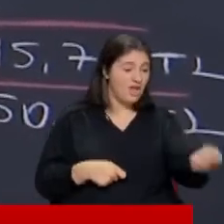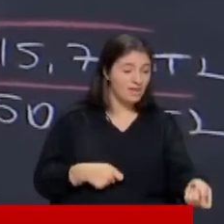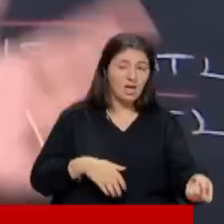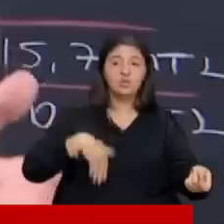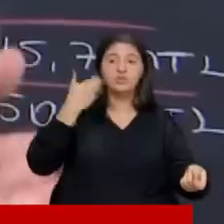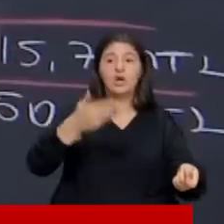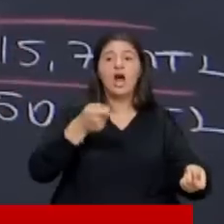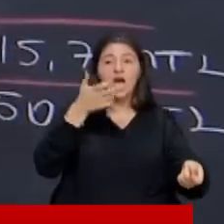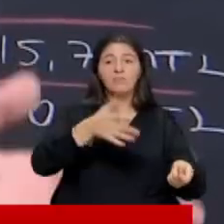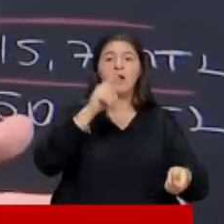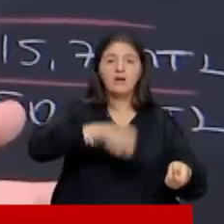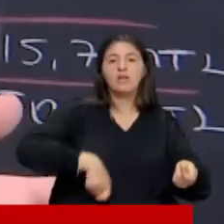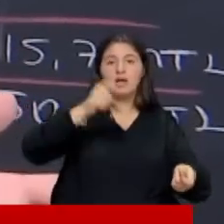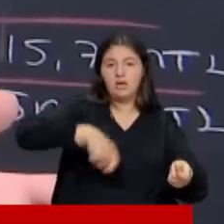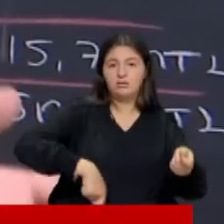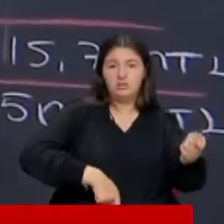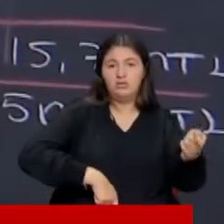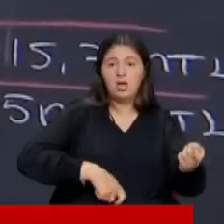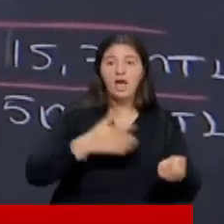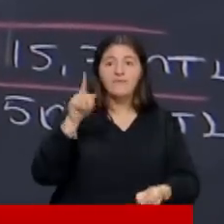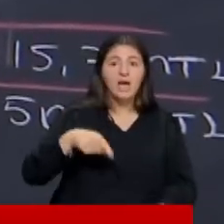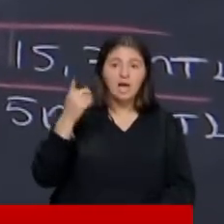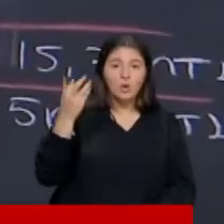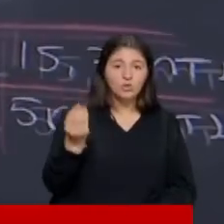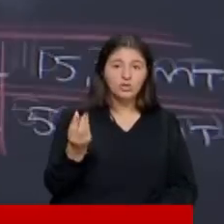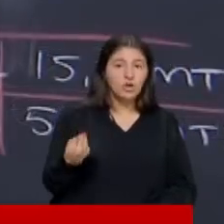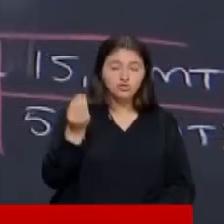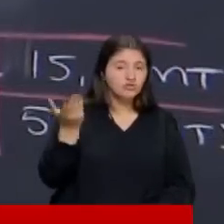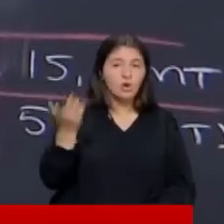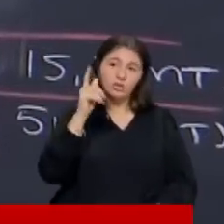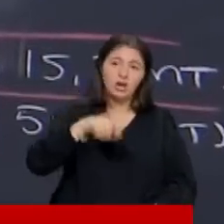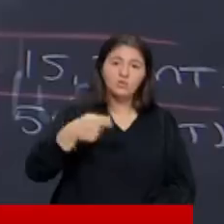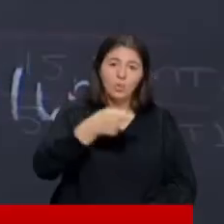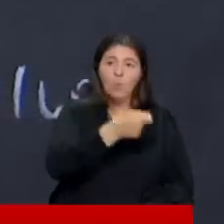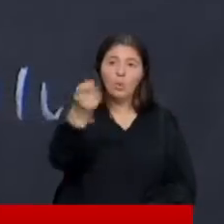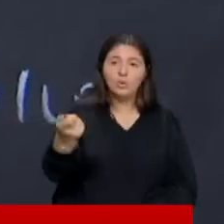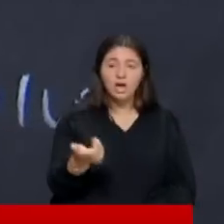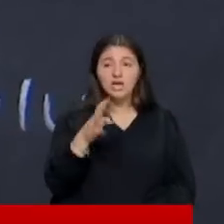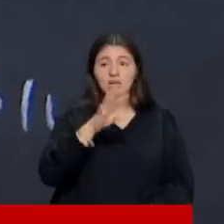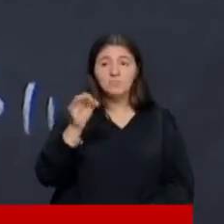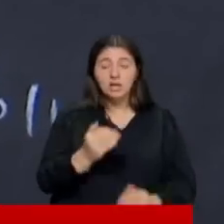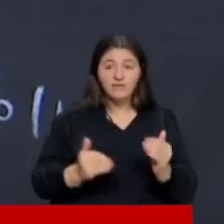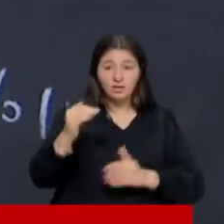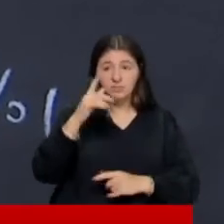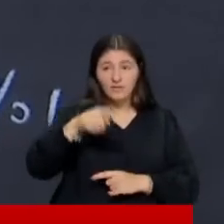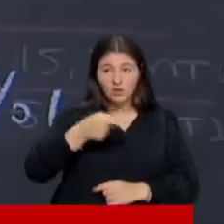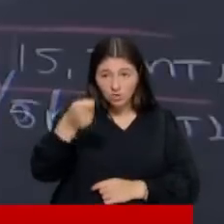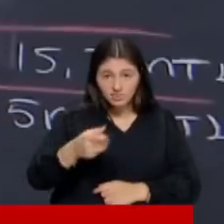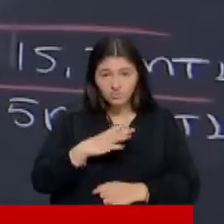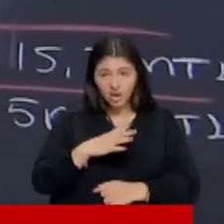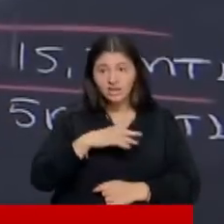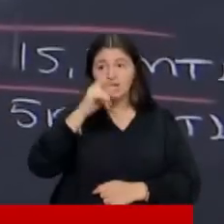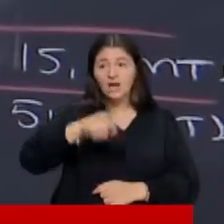daha sonraki harcamalarını Kredi kartı üzerinden yap eve Ergin olduğu zaman ne olacak Onu da Kredi kartıyla öde 40 milyarın üzerine çıkmış bir vergi ödemesi